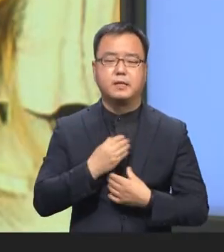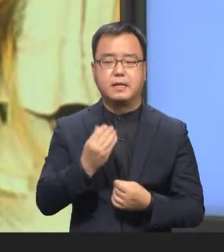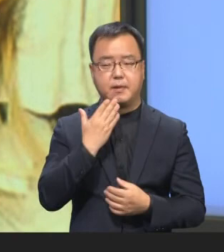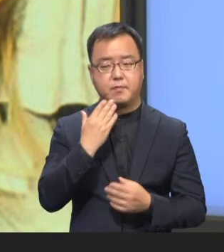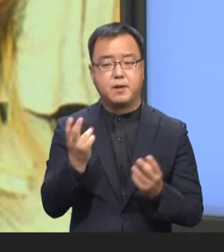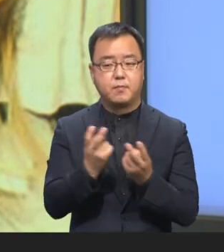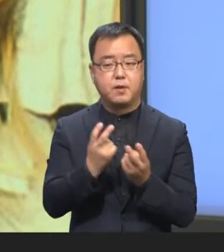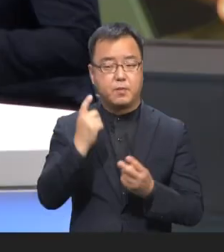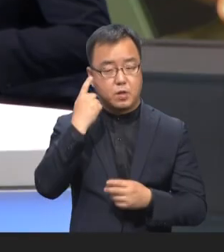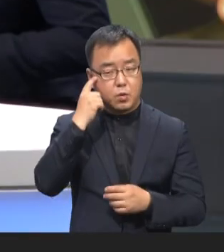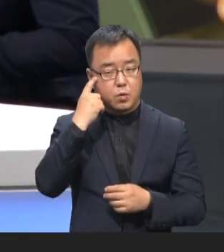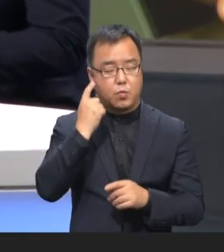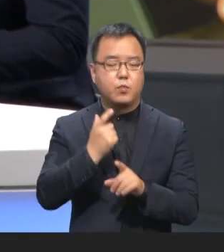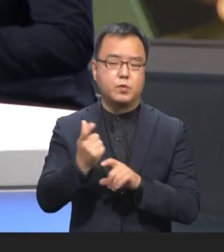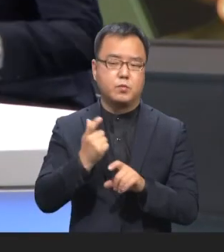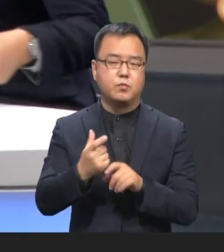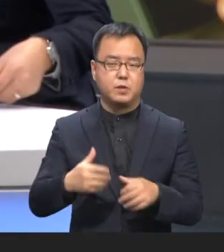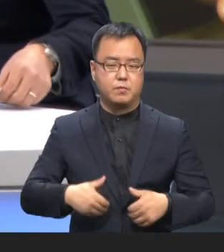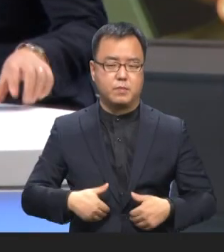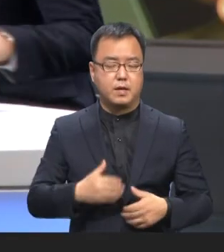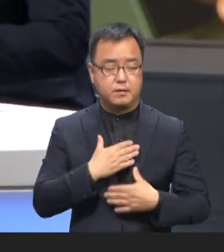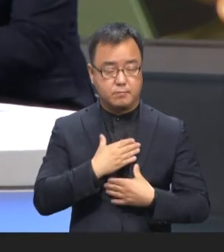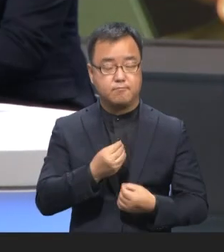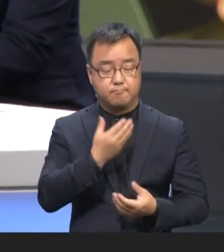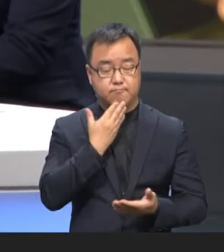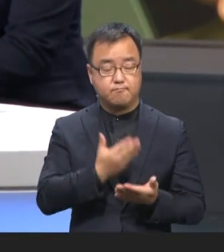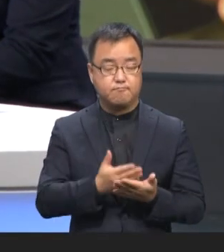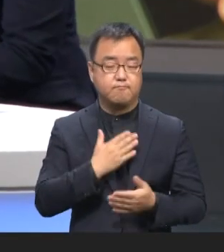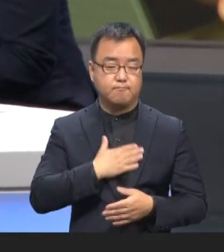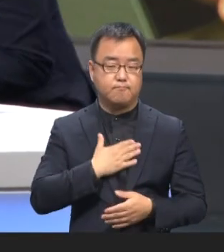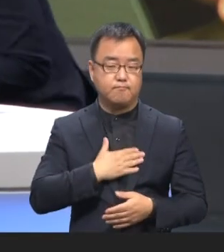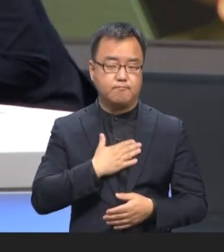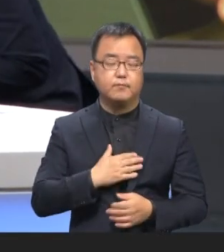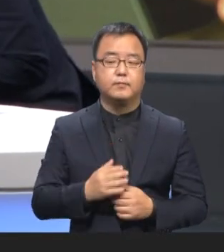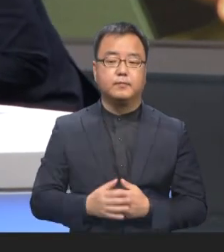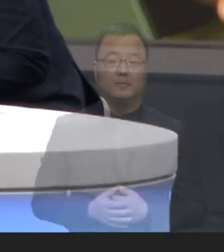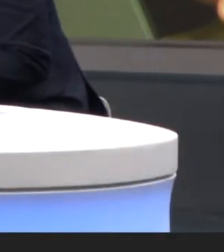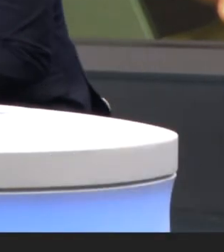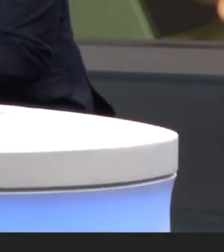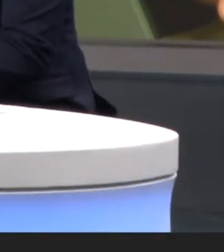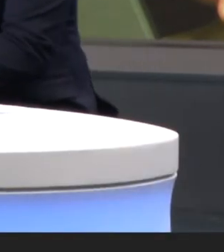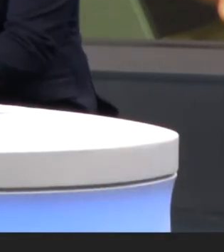것 같습니다 일단 안전 만큼 중요한 건 없겠죠 예 오늘 얘기 잘 들었습니다